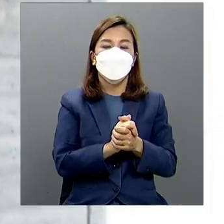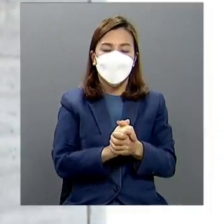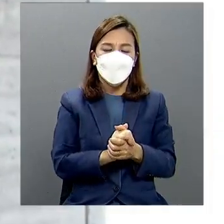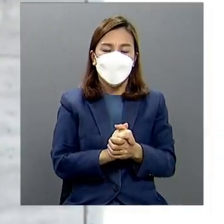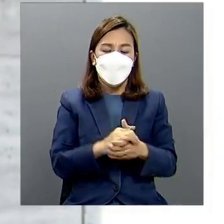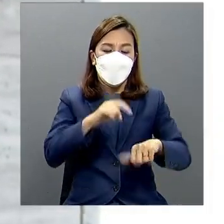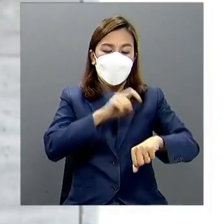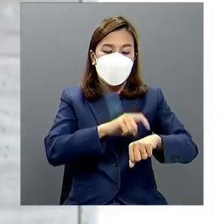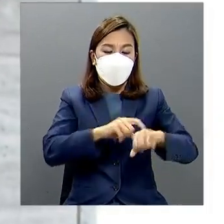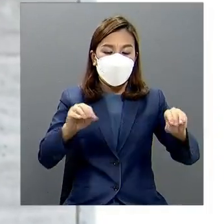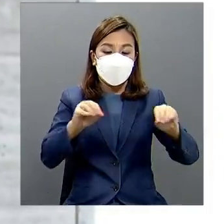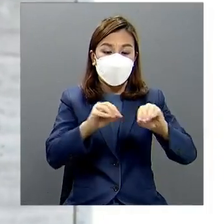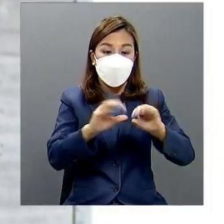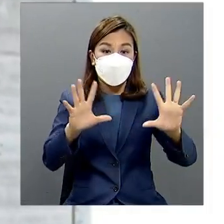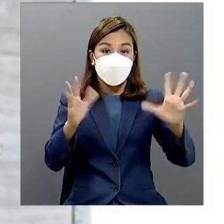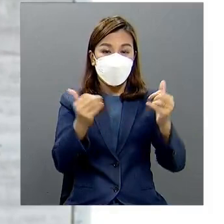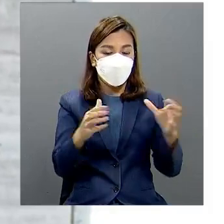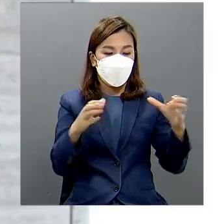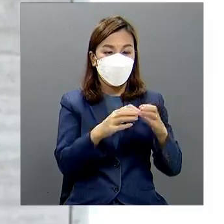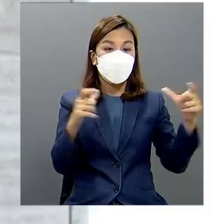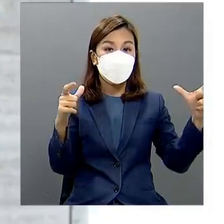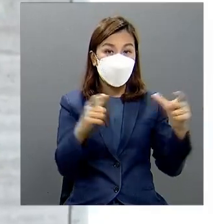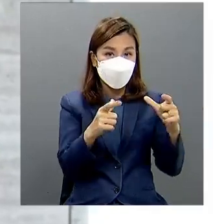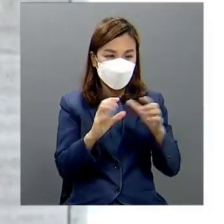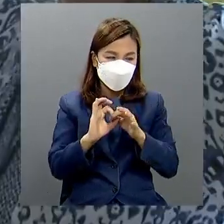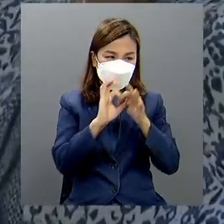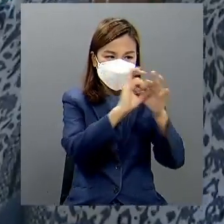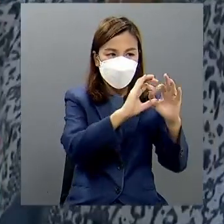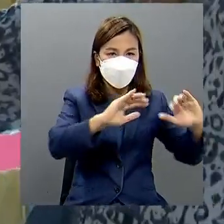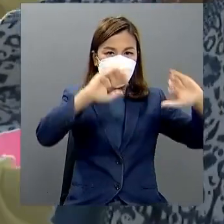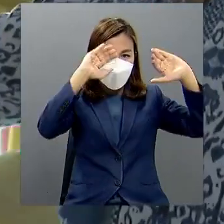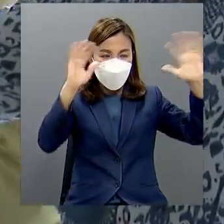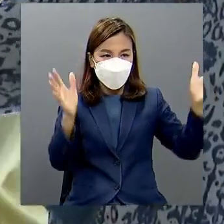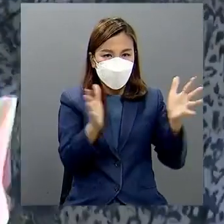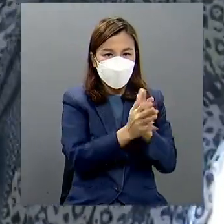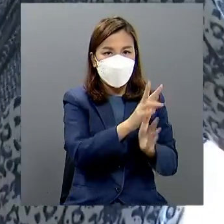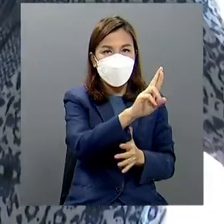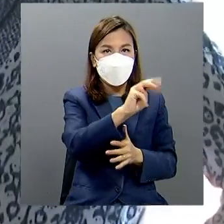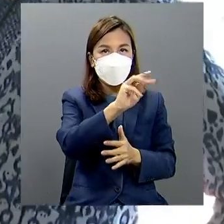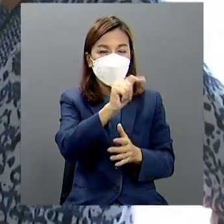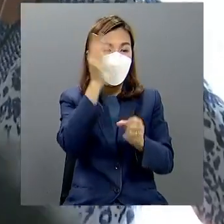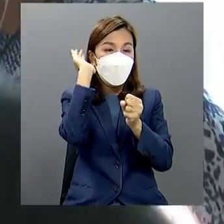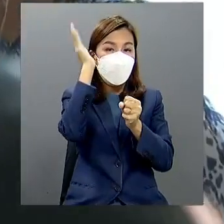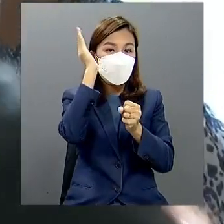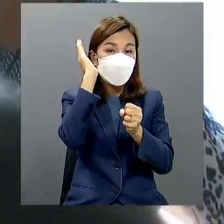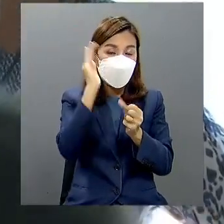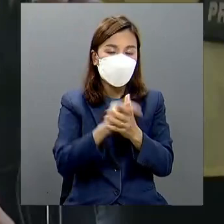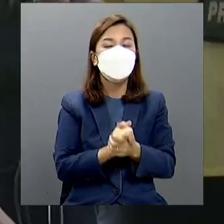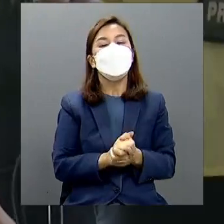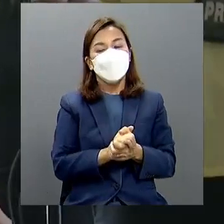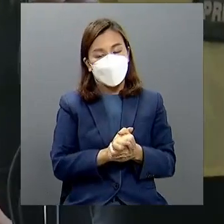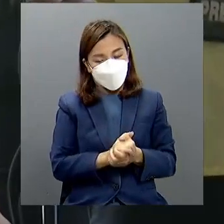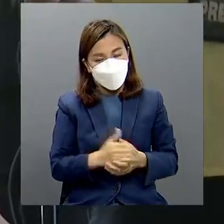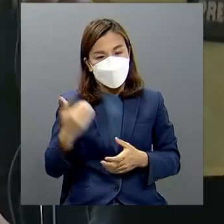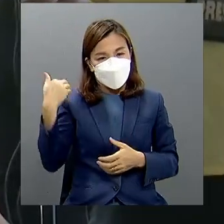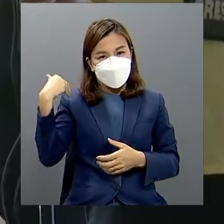เป็นตัวแปรสำคัญต่อเสถียรภาพรัฐบาลที่มีรัฐมนตรีเป็นเป้าหมายหลักในการอภิปรายไม่ไว้วางใจและรวมถึงการโห